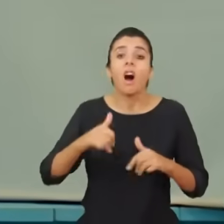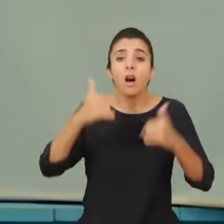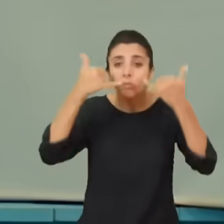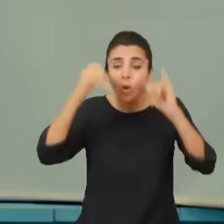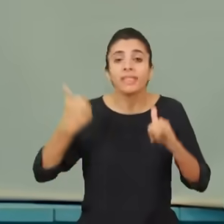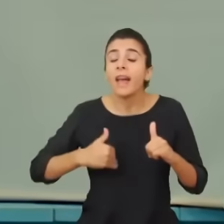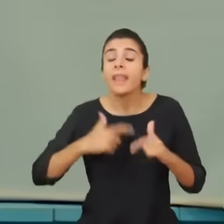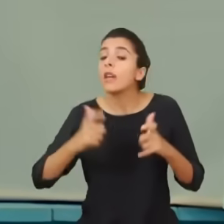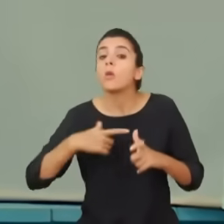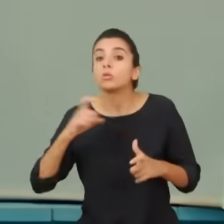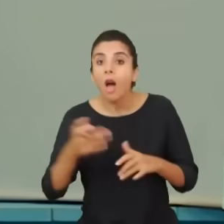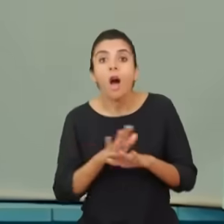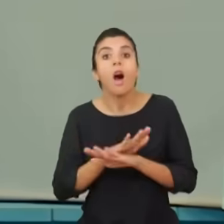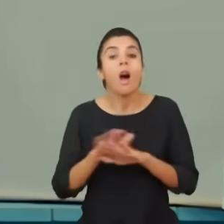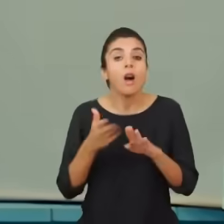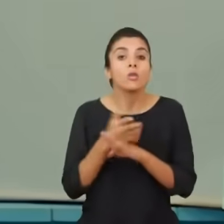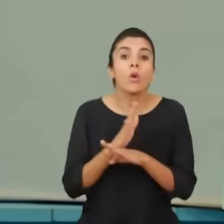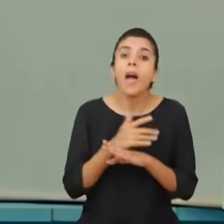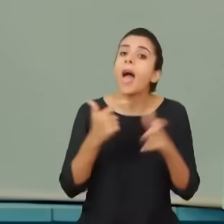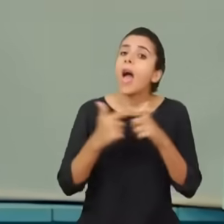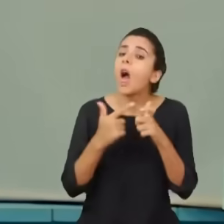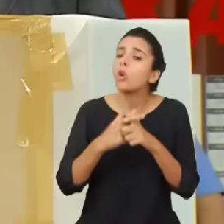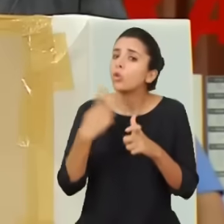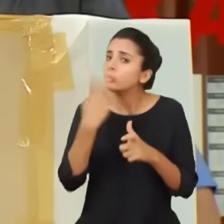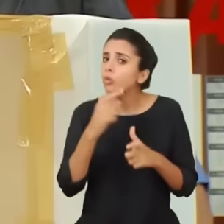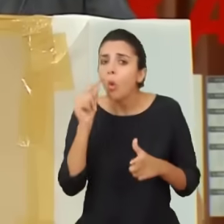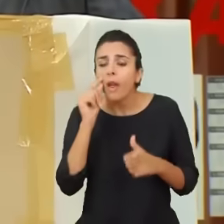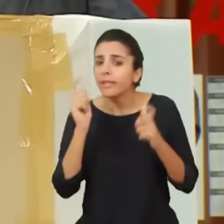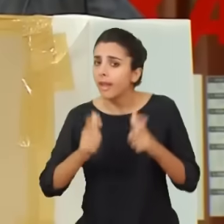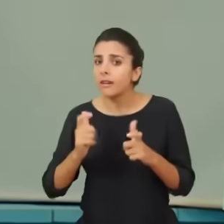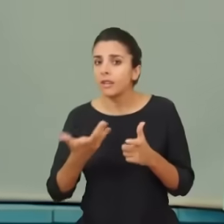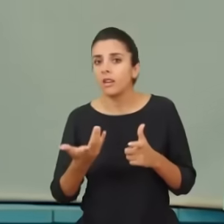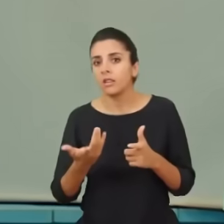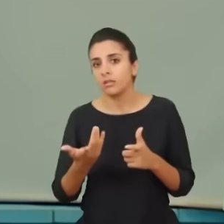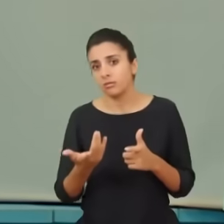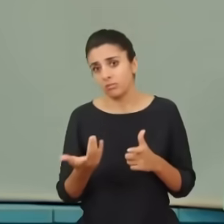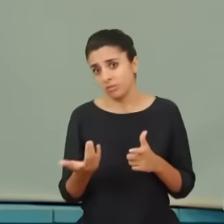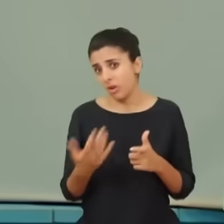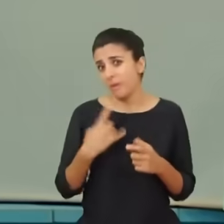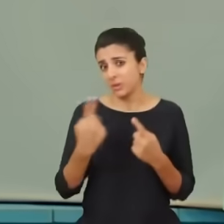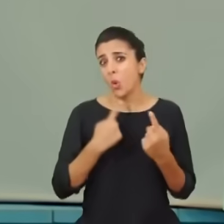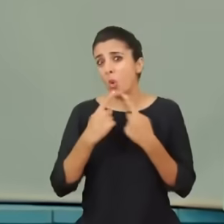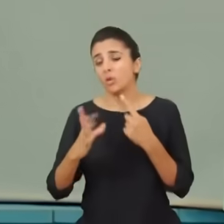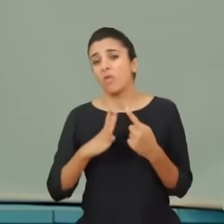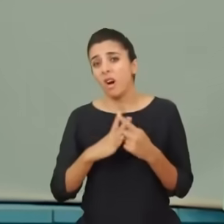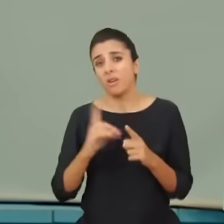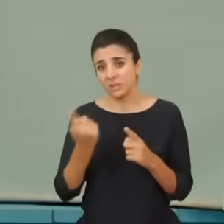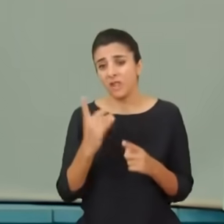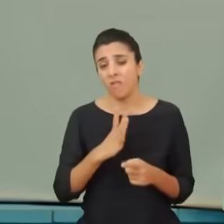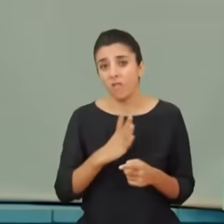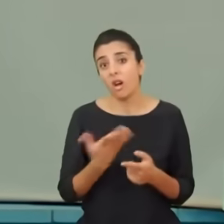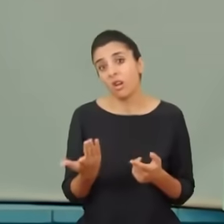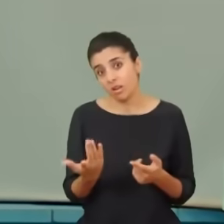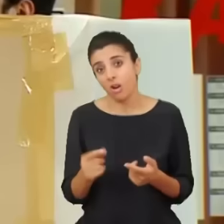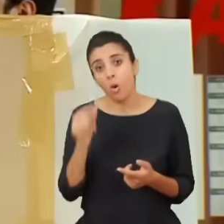Ha, evet evet. Aklıma geldi. Erku Plak nerede? Niye? Tek deve var aramızda çünkü. İşte